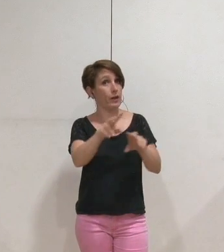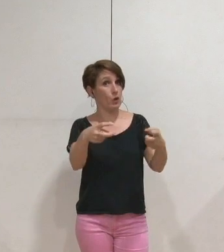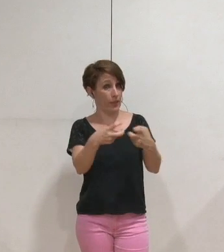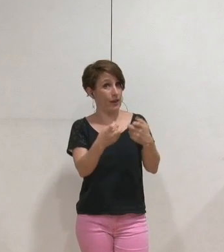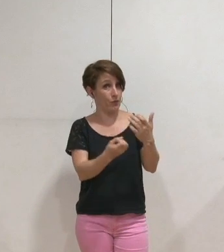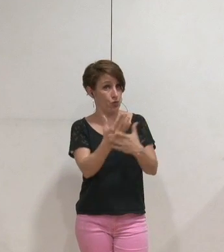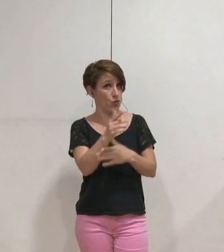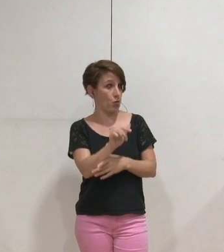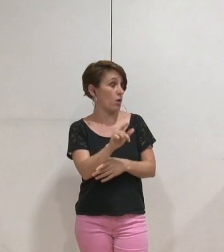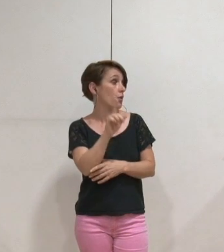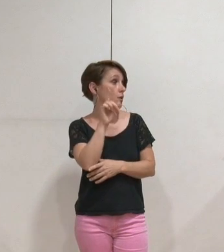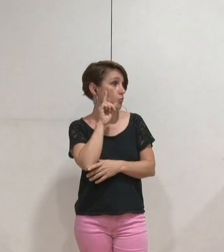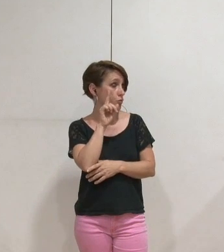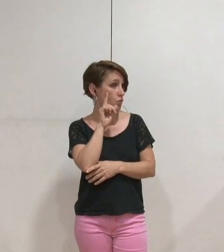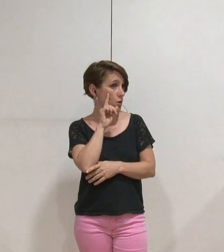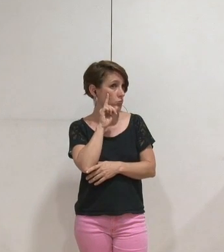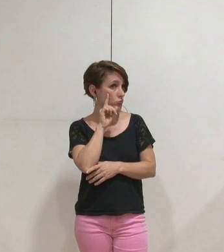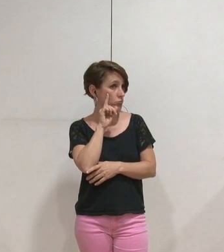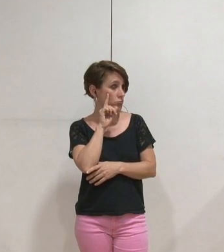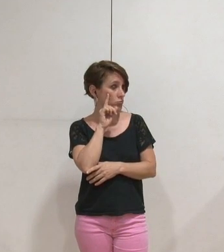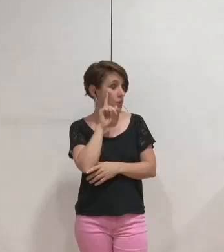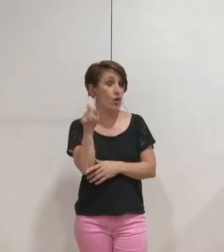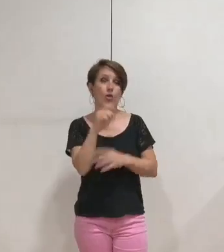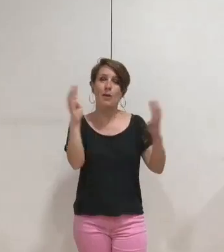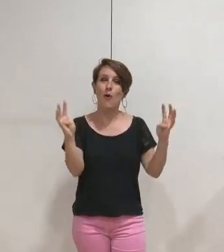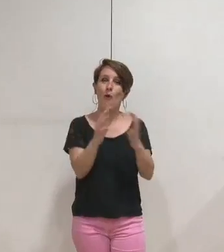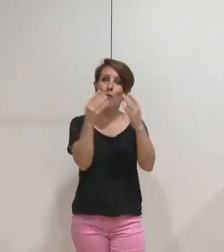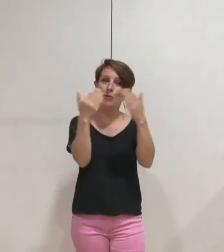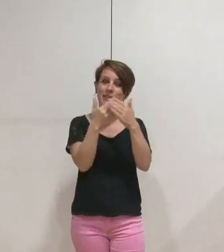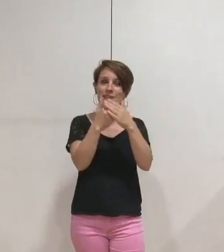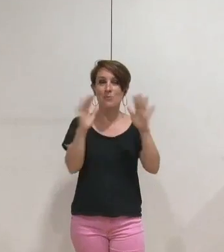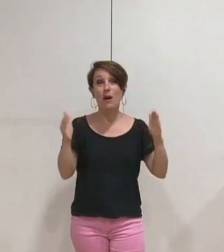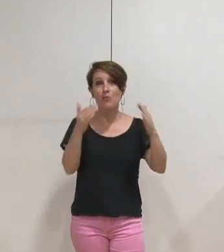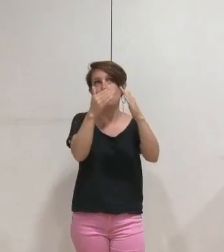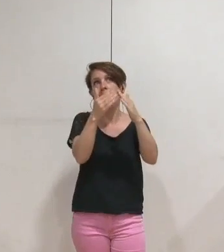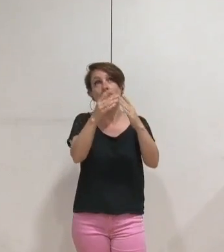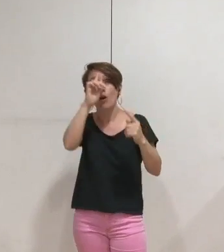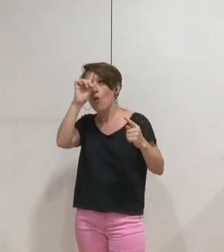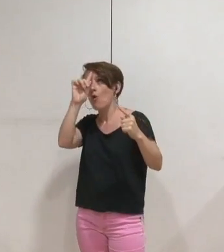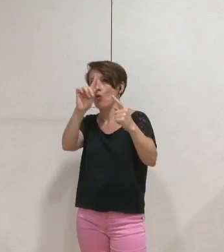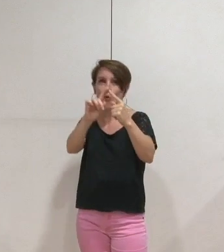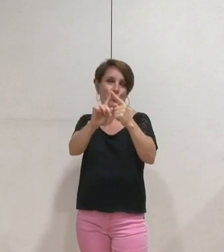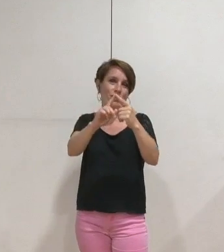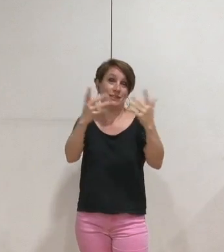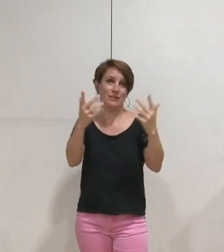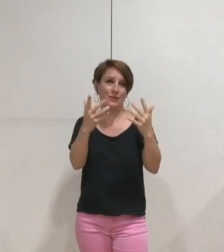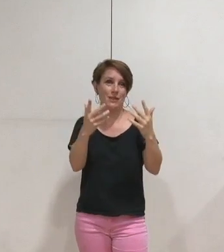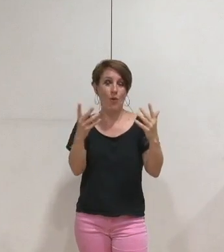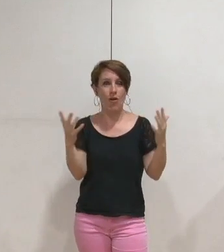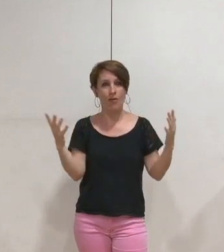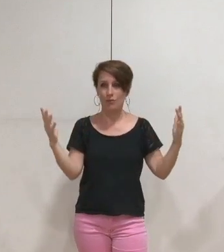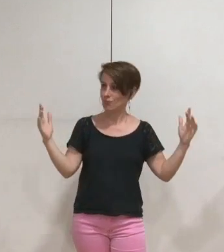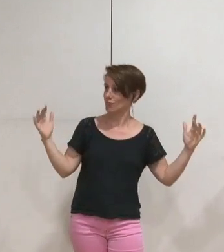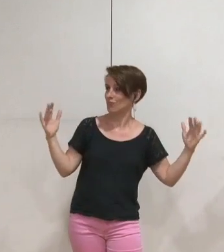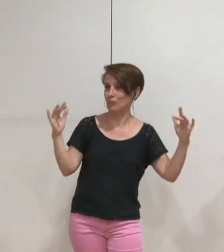nouvelle parce que l'esprit de ces rencontres du Cinéma de montagne bien c'est correspond à une manifestation